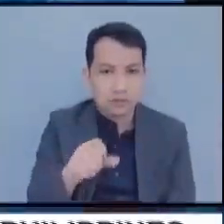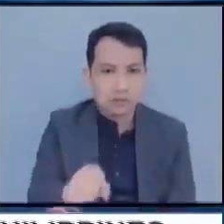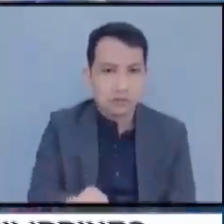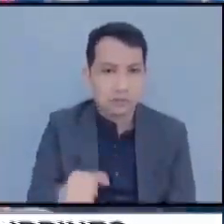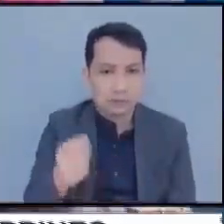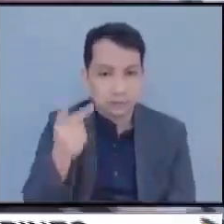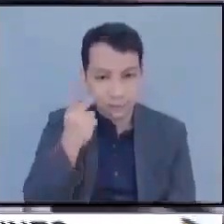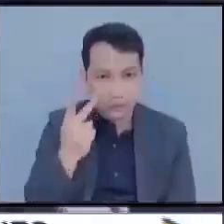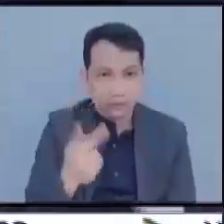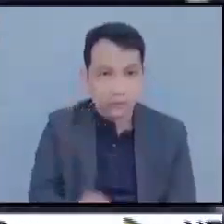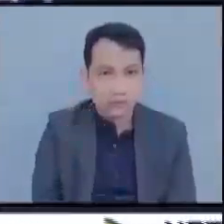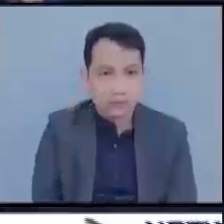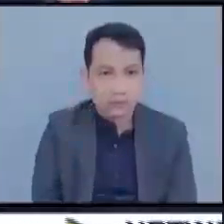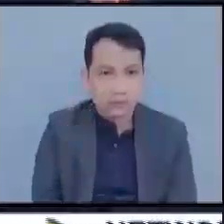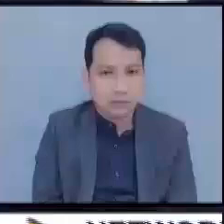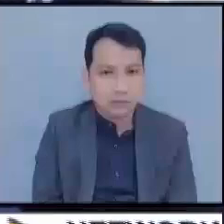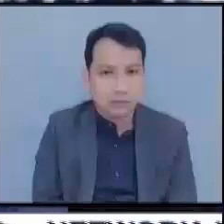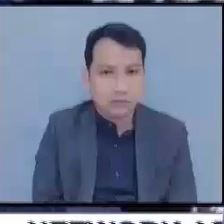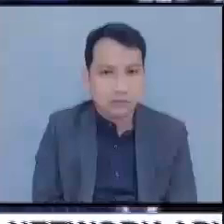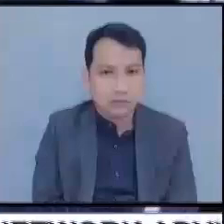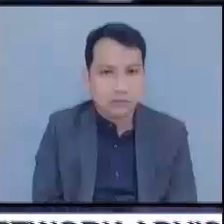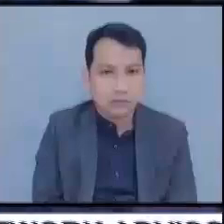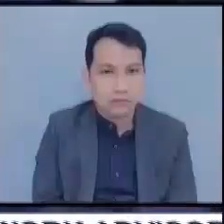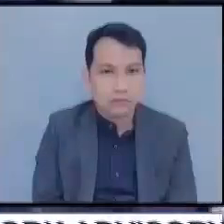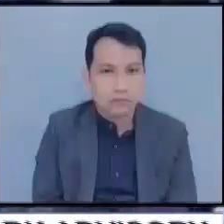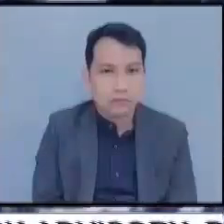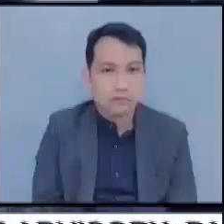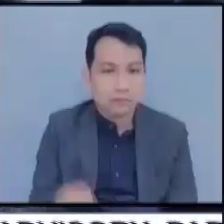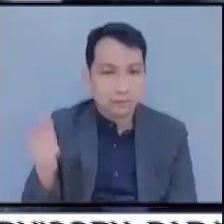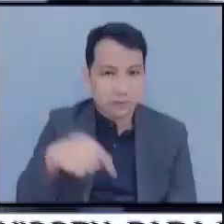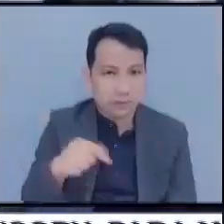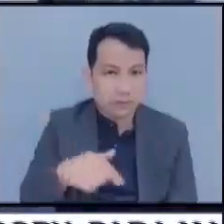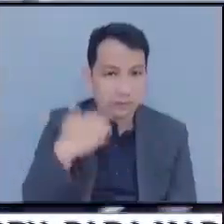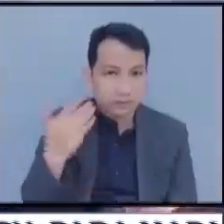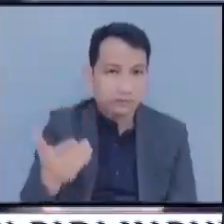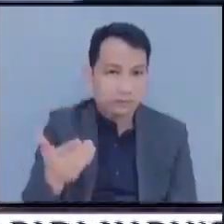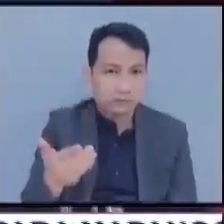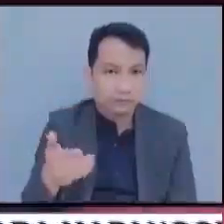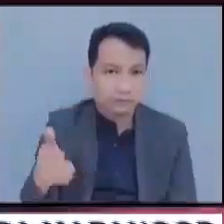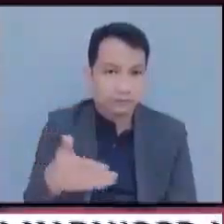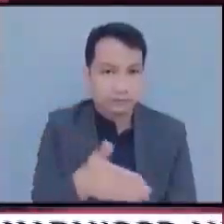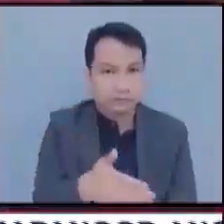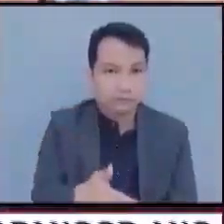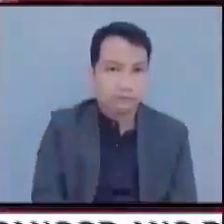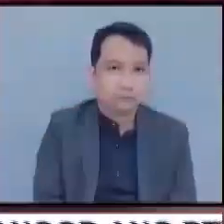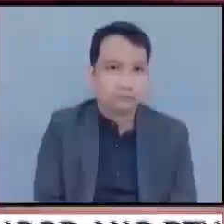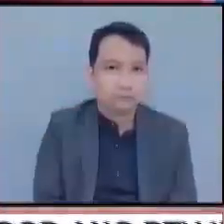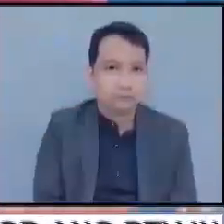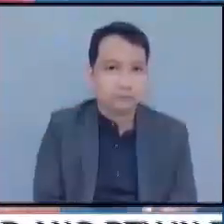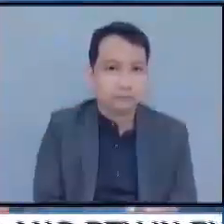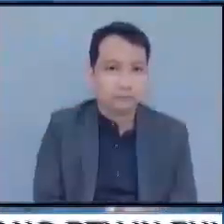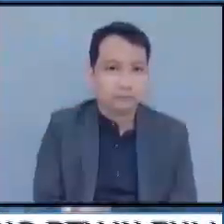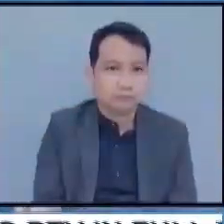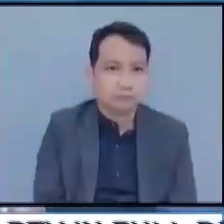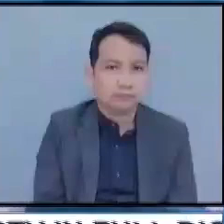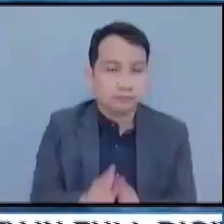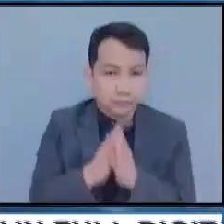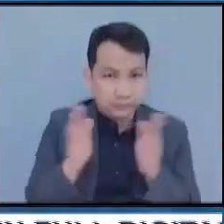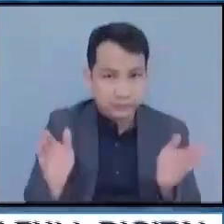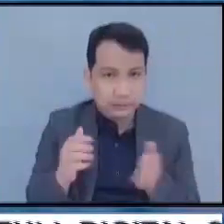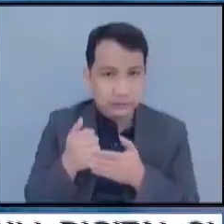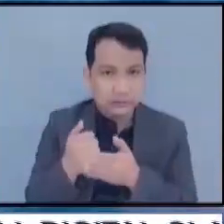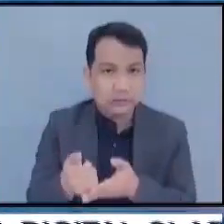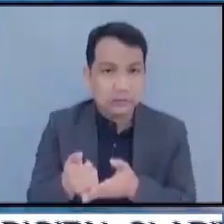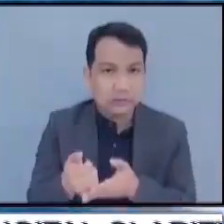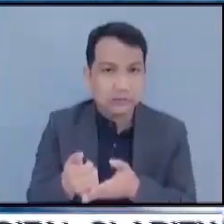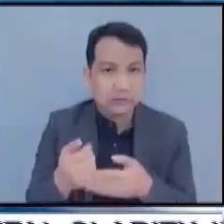na meron silang mga container na kanilang magagamit sa susunod pa nilang pangingisda dito. Kasi sabi dito nila, malaking tulong ito lalo't may mga